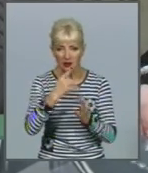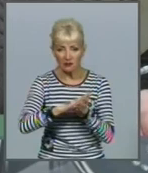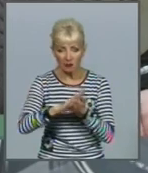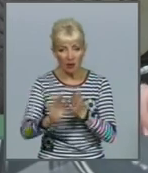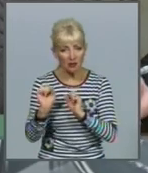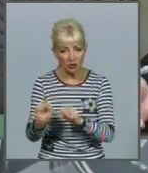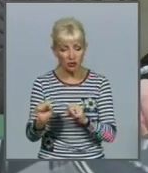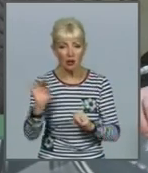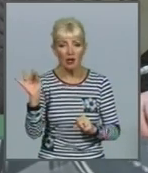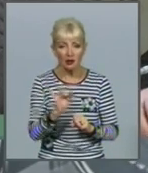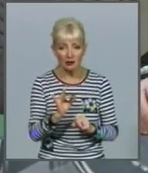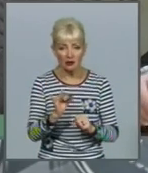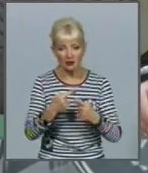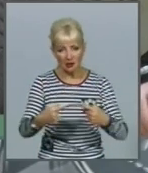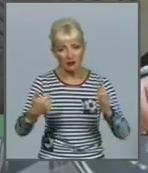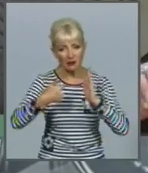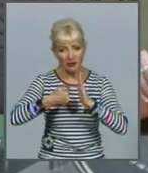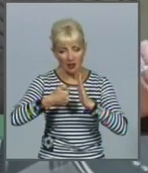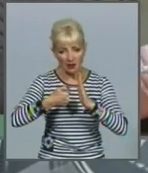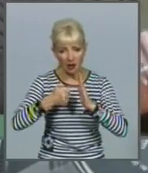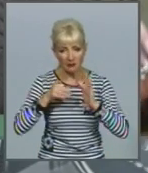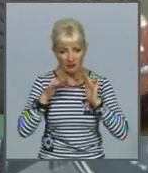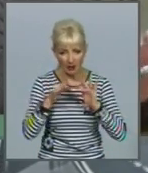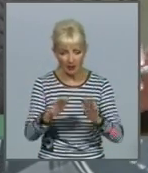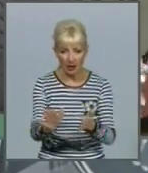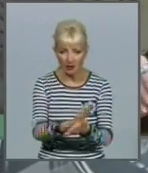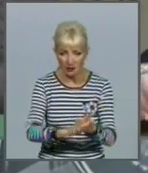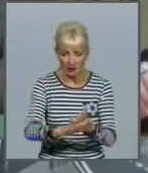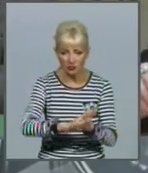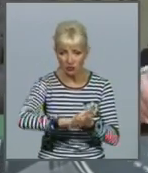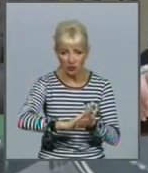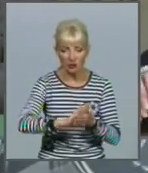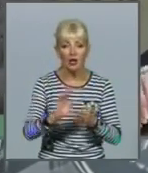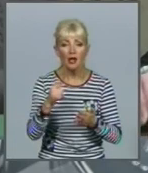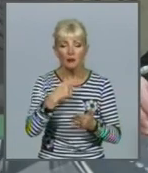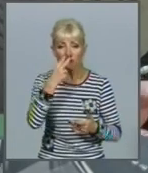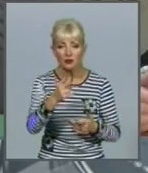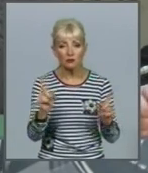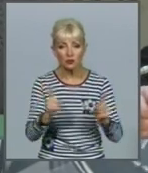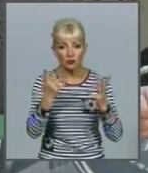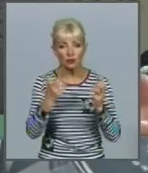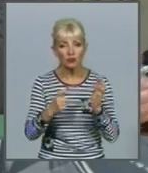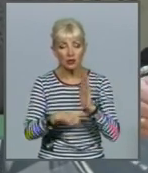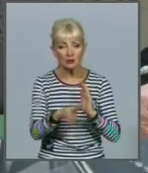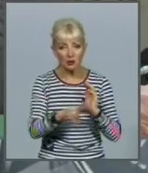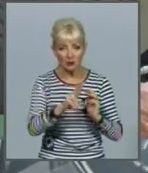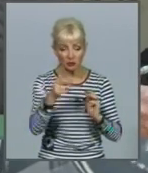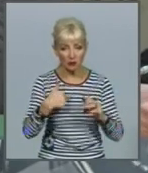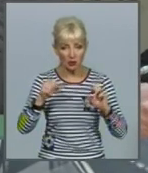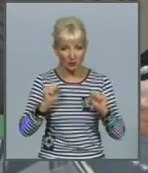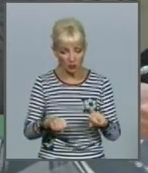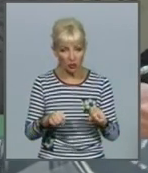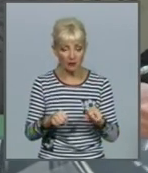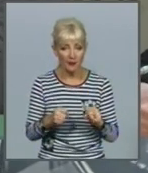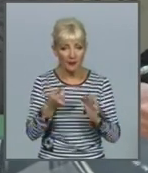і дес-заходи. Крім того, в нас ще, ми бачимо ще 6 мільйонів, які ми зможемо вилучити і передати